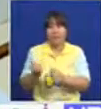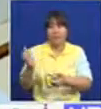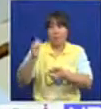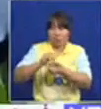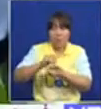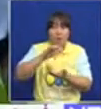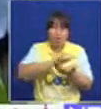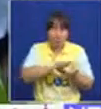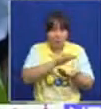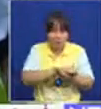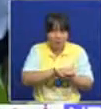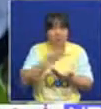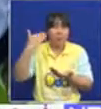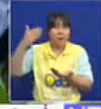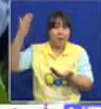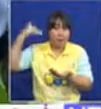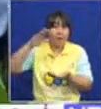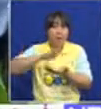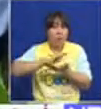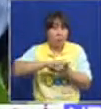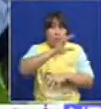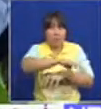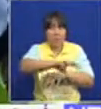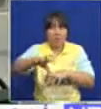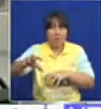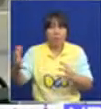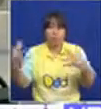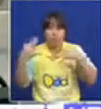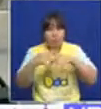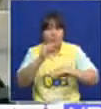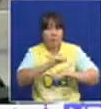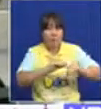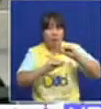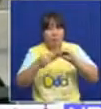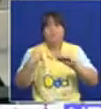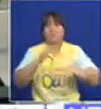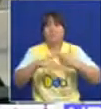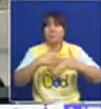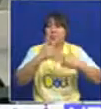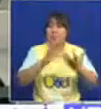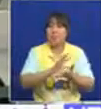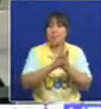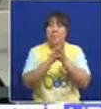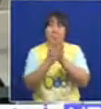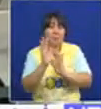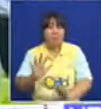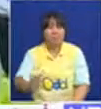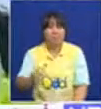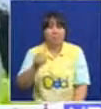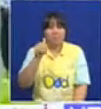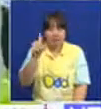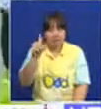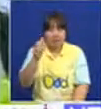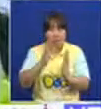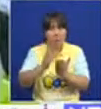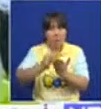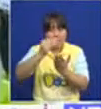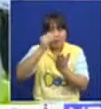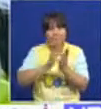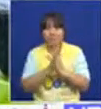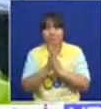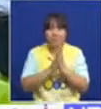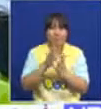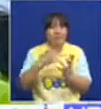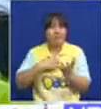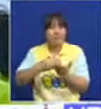โรงเรียนซึ่งที่ผ่านมาทุกโรงเรียนที่เข้าร่วมโครงการมีการพัฒนาปรับเปลี่ยนไปในทิศทางที่ดีขึ้นเด็กนักเรียนมีความตื่นตัวในด้